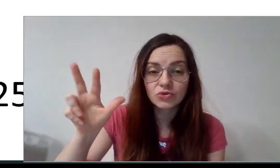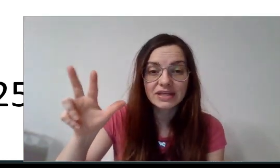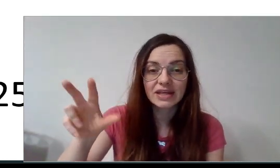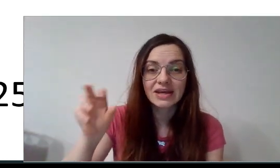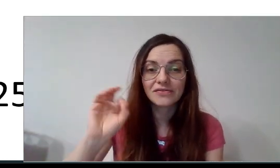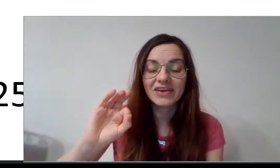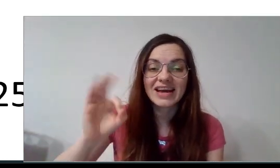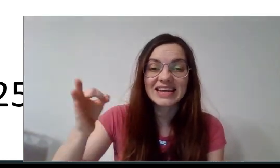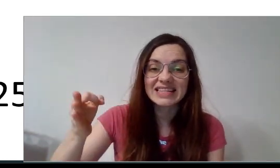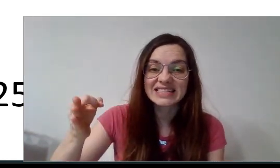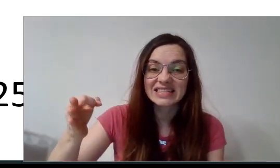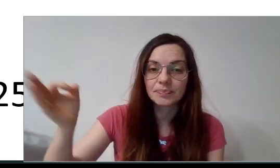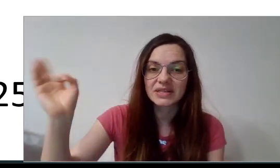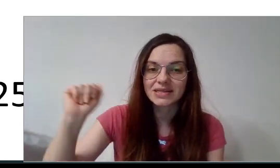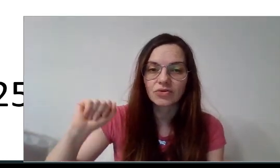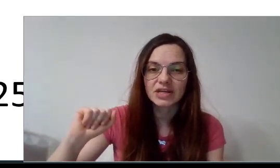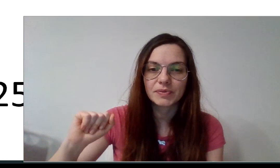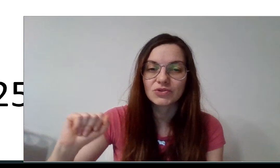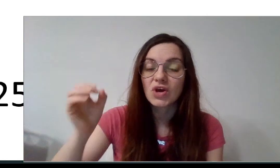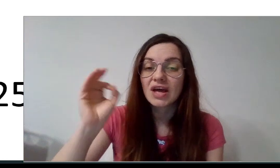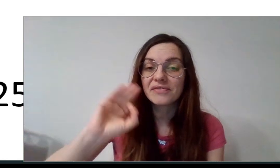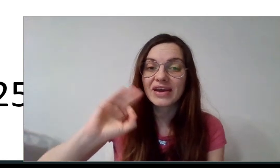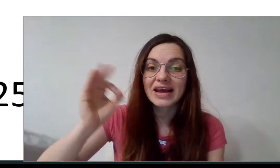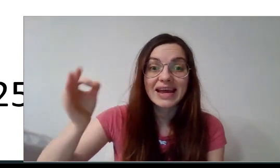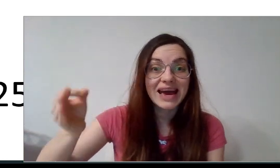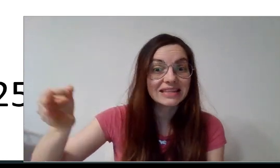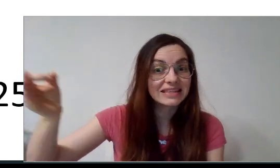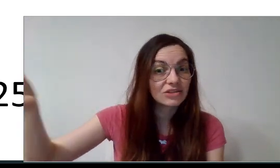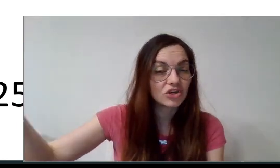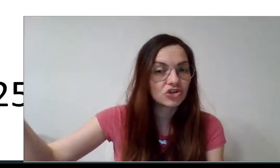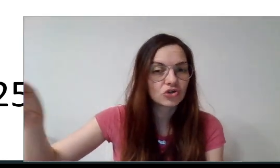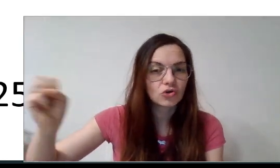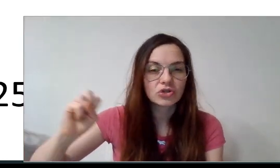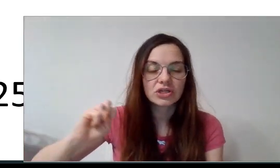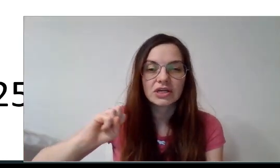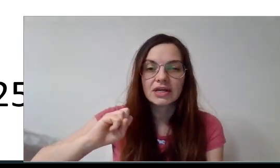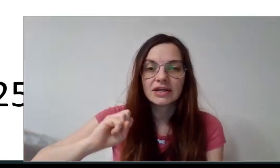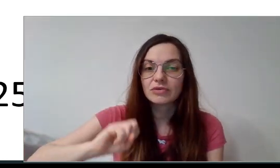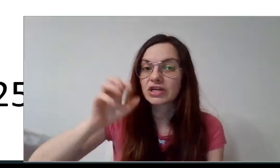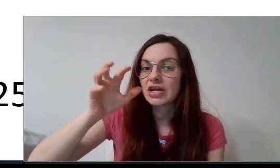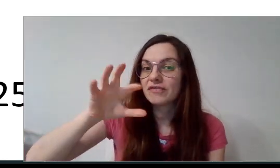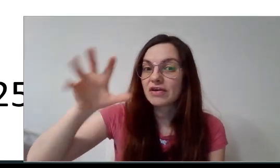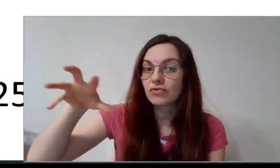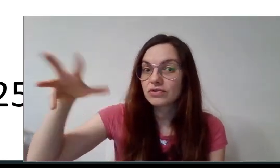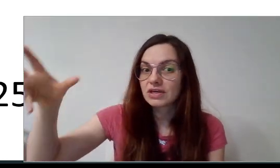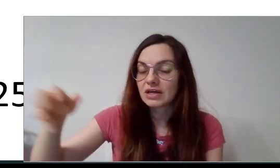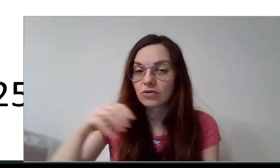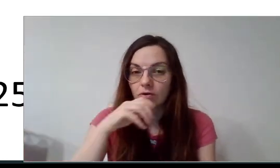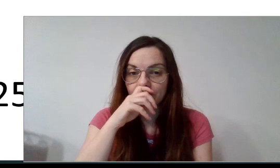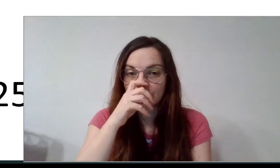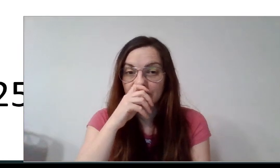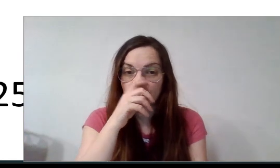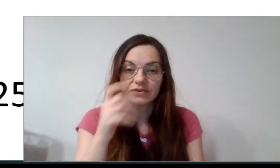licu jednine. Wer isst pizza? Ko jede pizzu? Wer lernt Deutsch? Ko uči nemački? Wer wohnt hier?